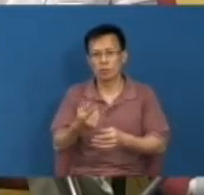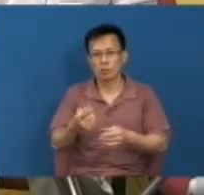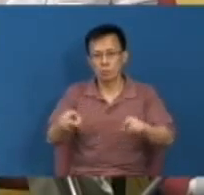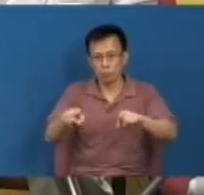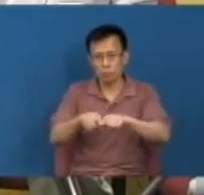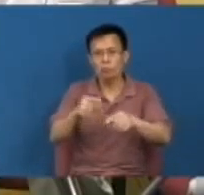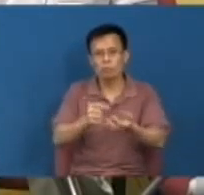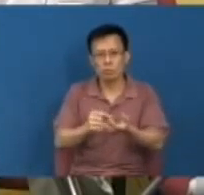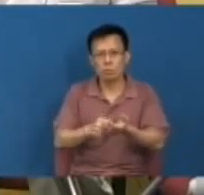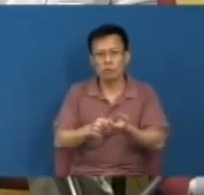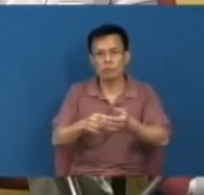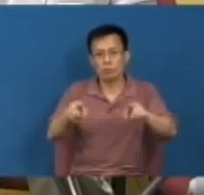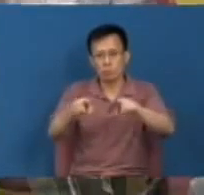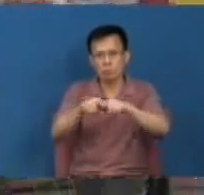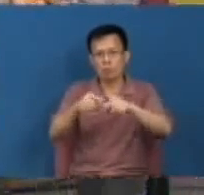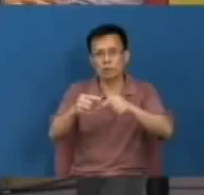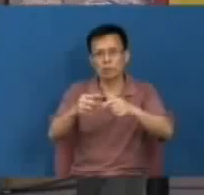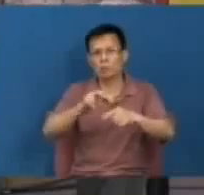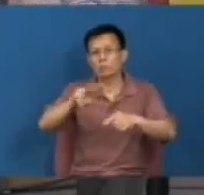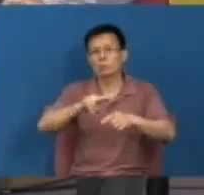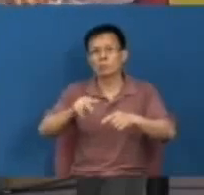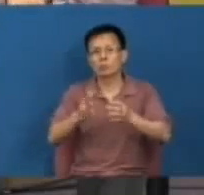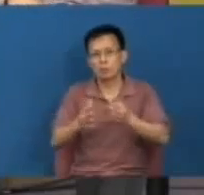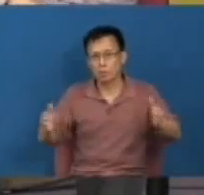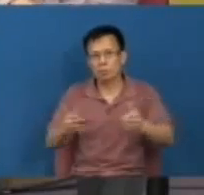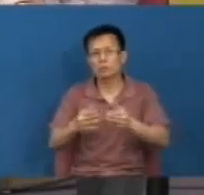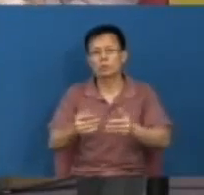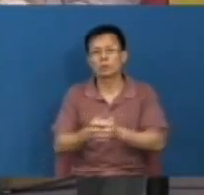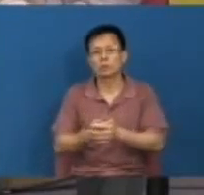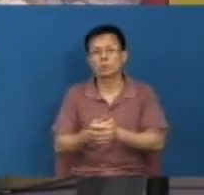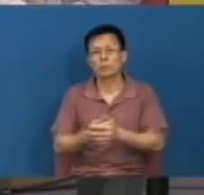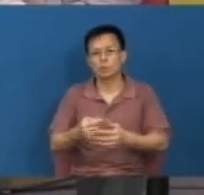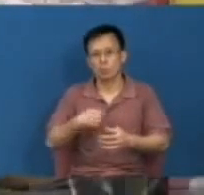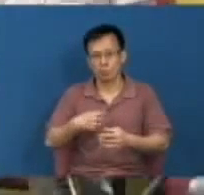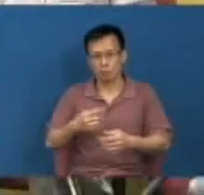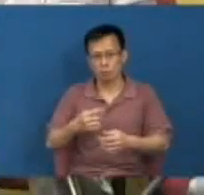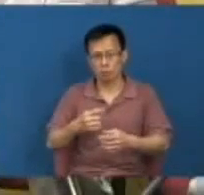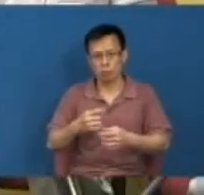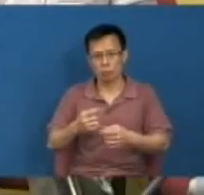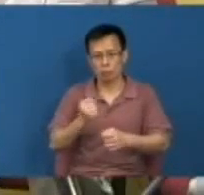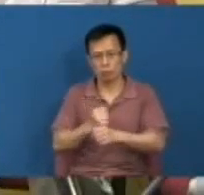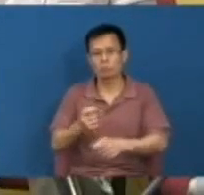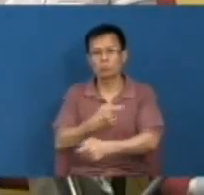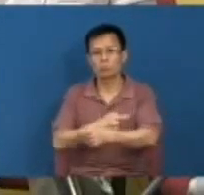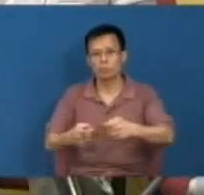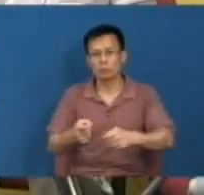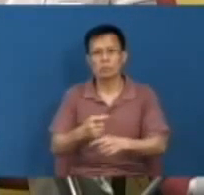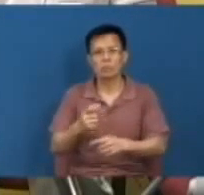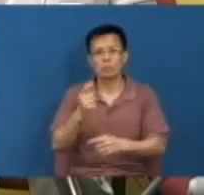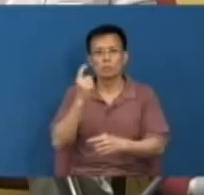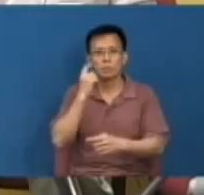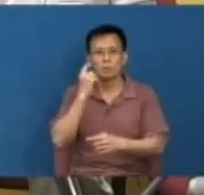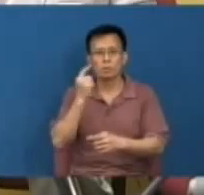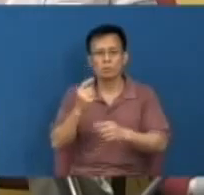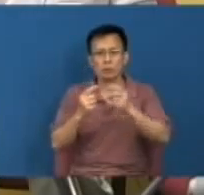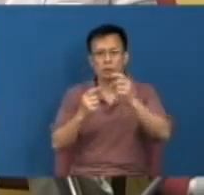同等嘅係空間，繼續去營運，係繼續去揾食。 係因為我做生意咧，就本來咧，我